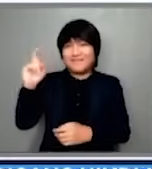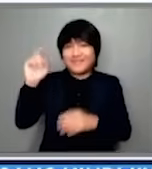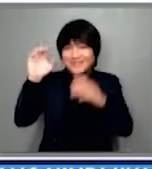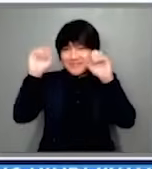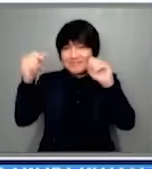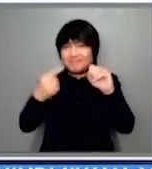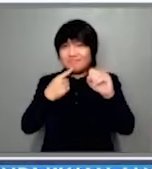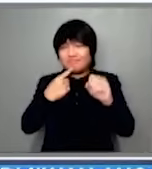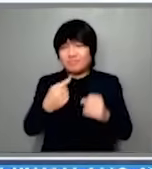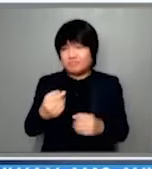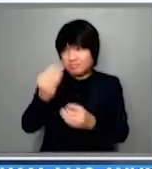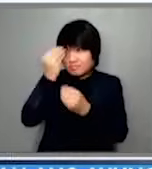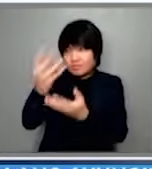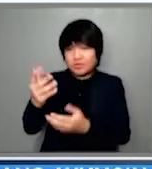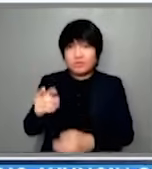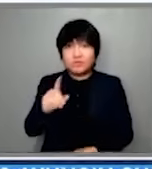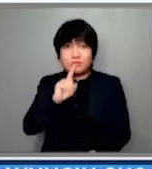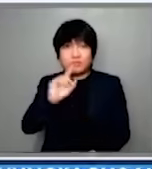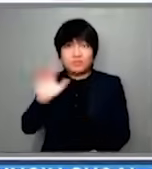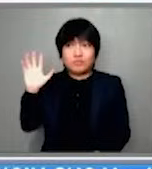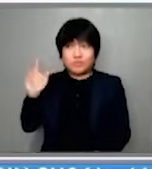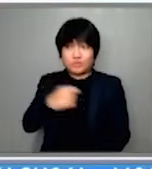ipinangako sa China.